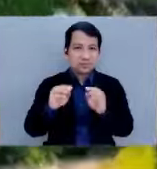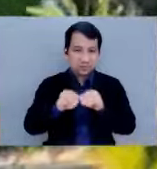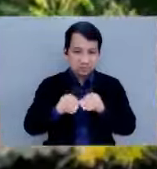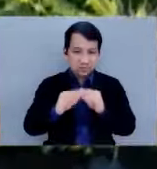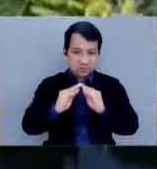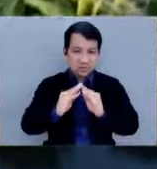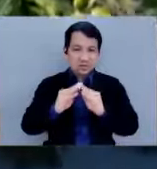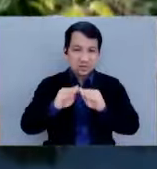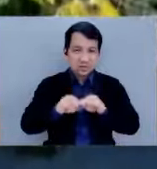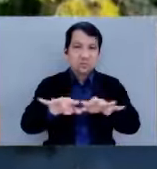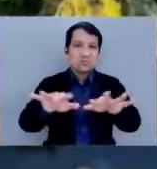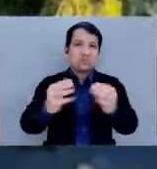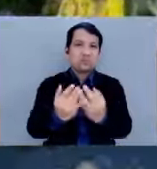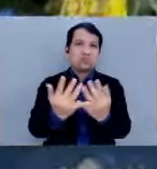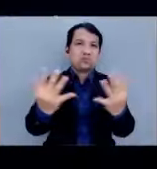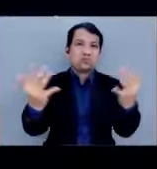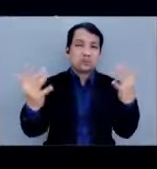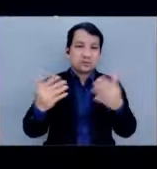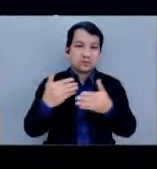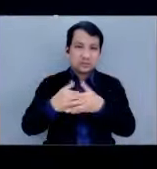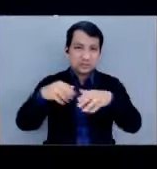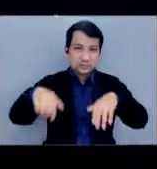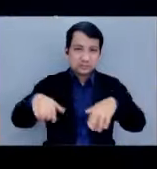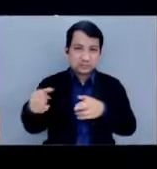mga bahay na malapit sa ilog.